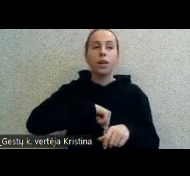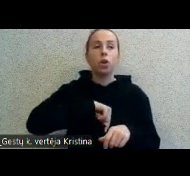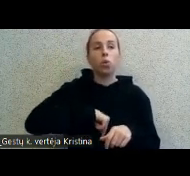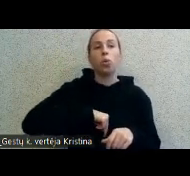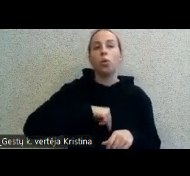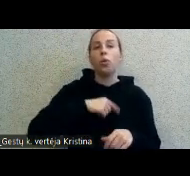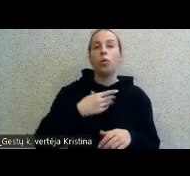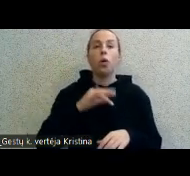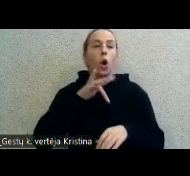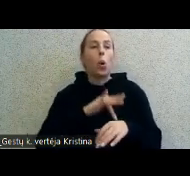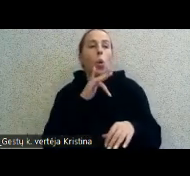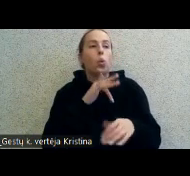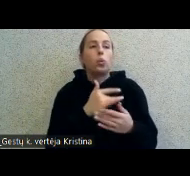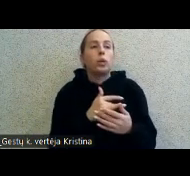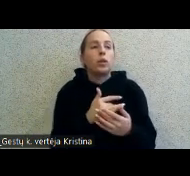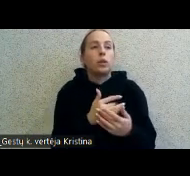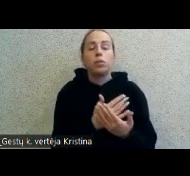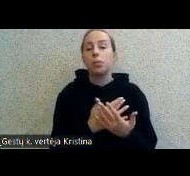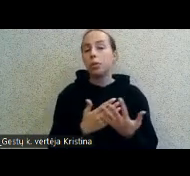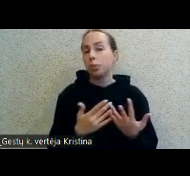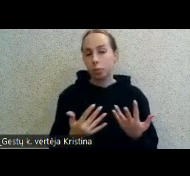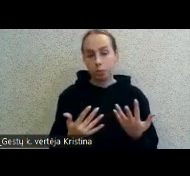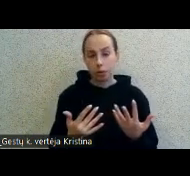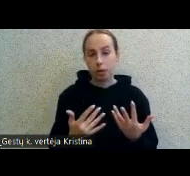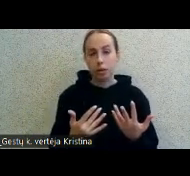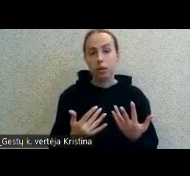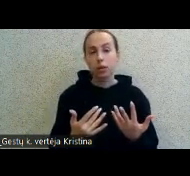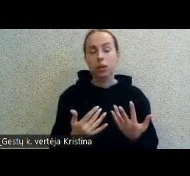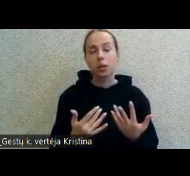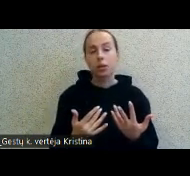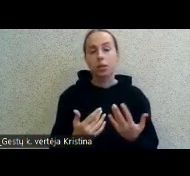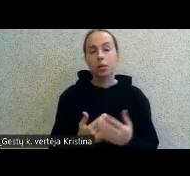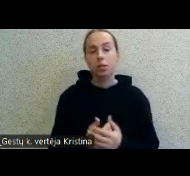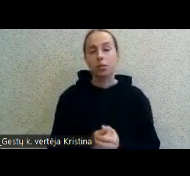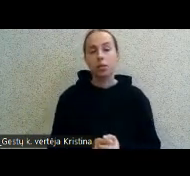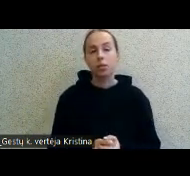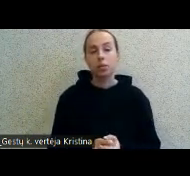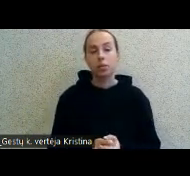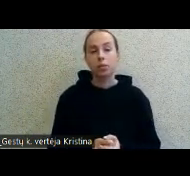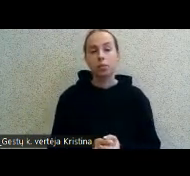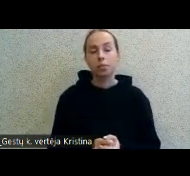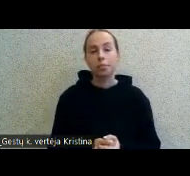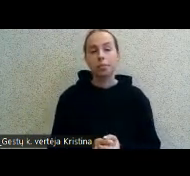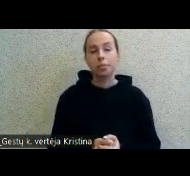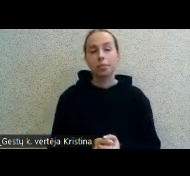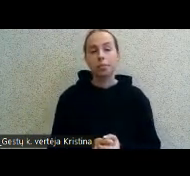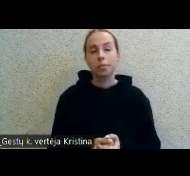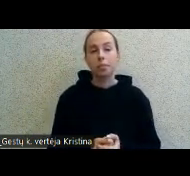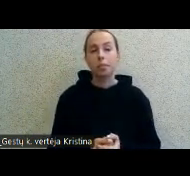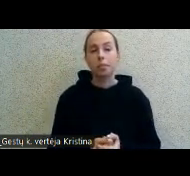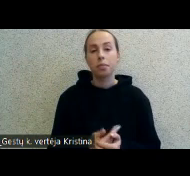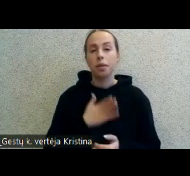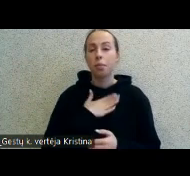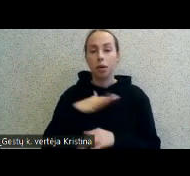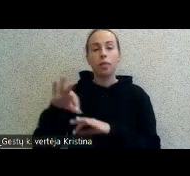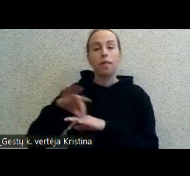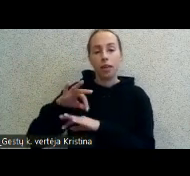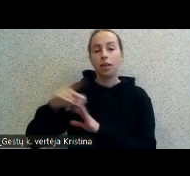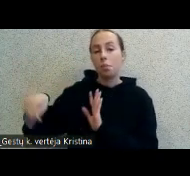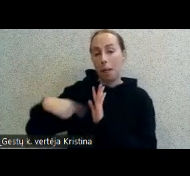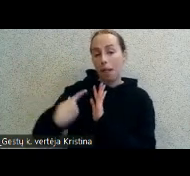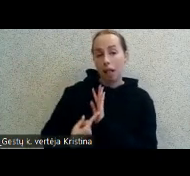laughing at me. Mano vyras paklausė manęs,